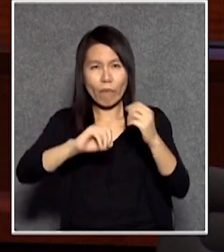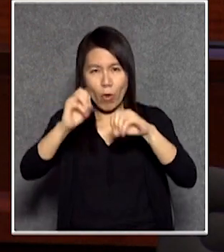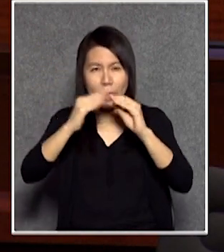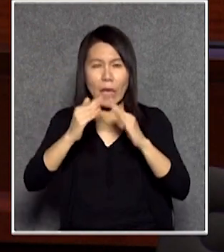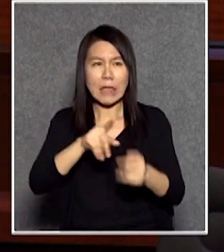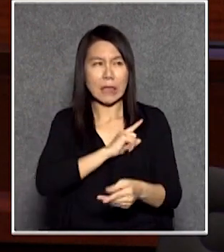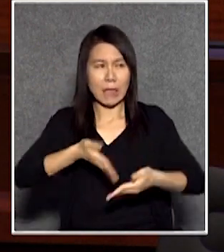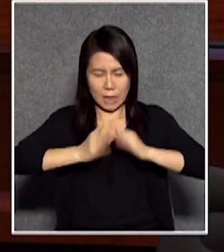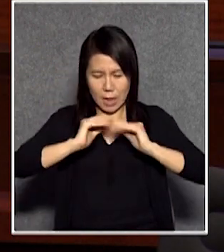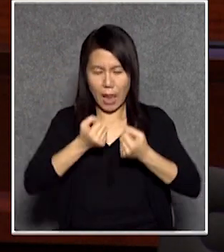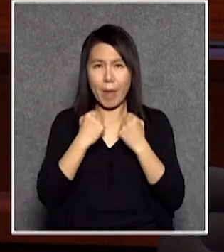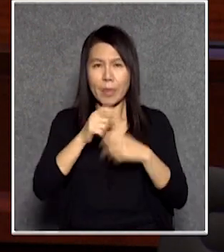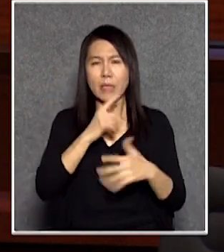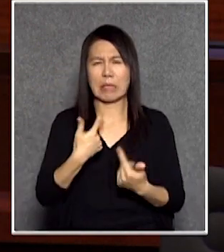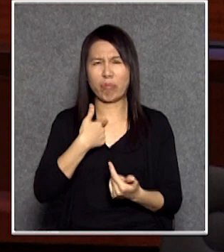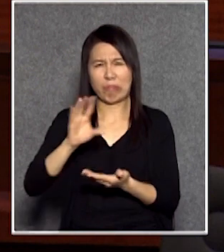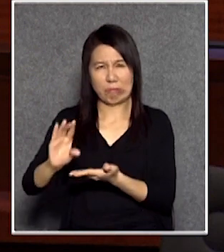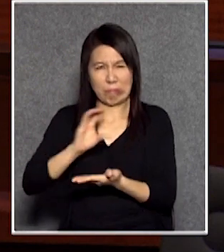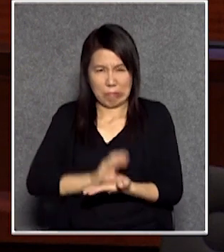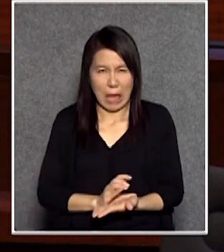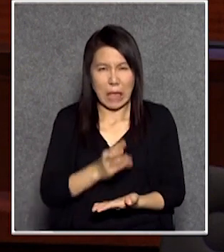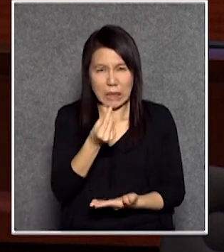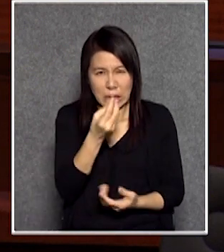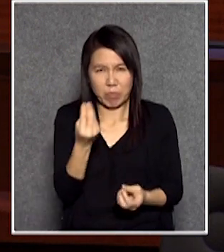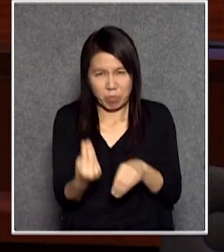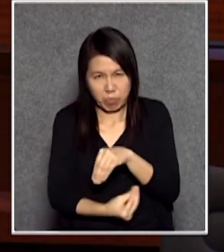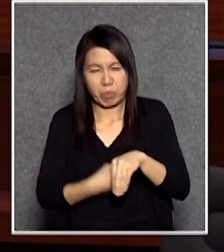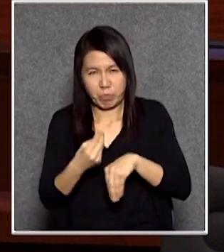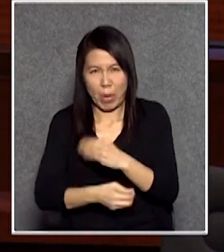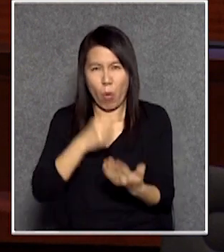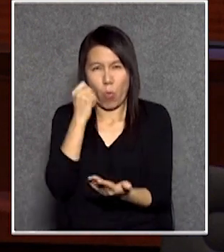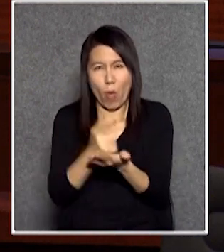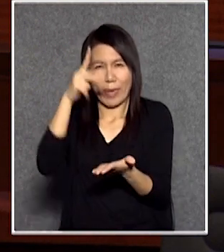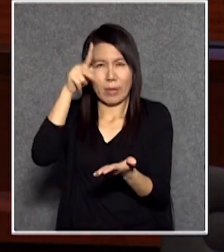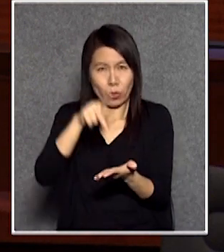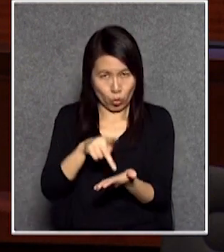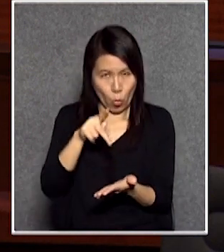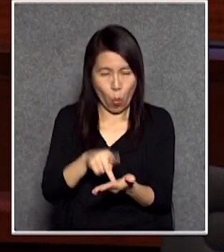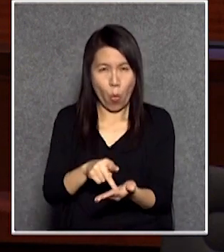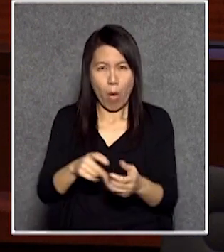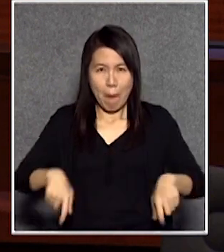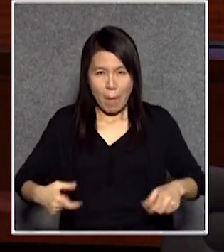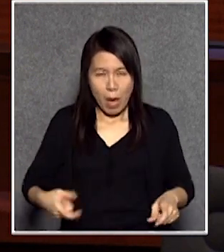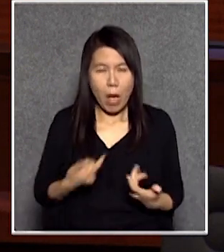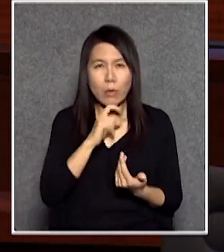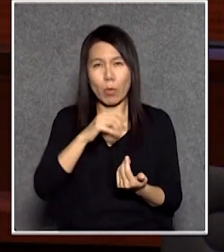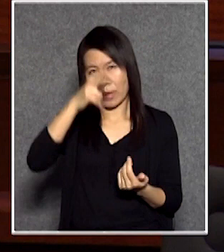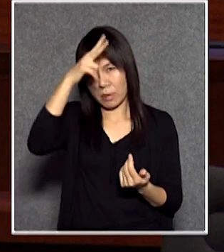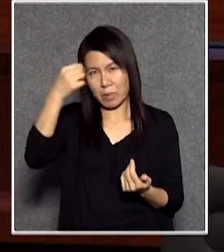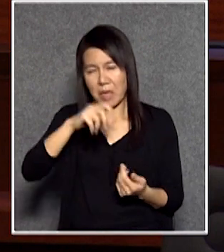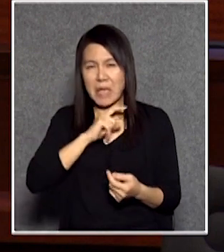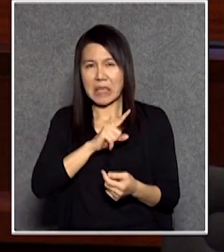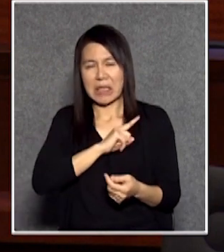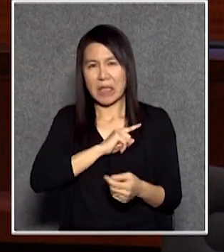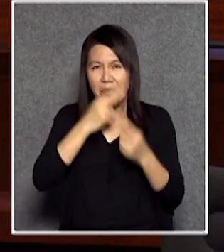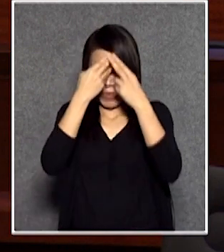先需要一大筆的創業資金應付高昂的租金開支，之後又要面對思想保守的親朋戚友的